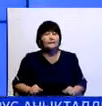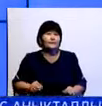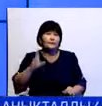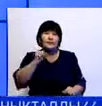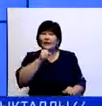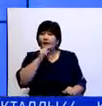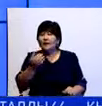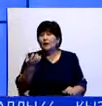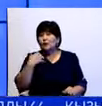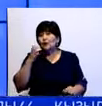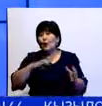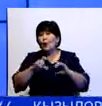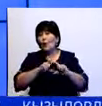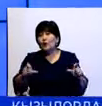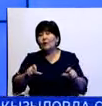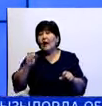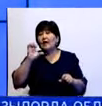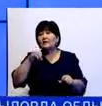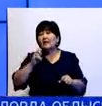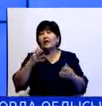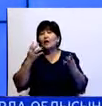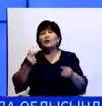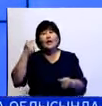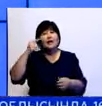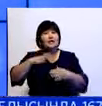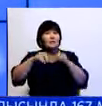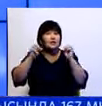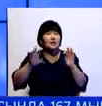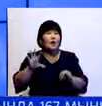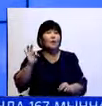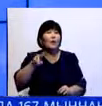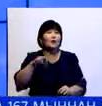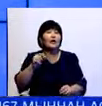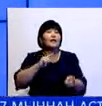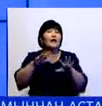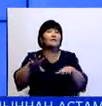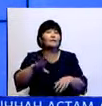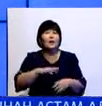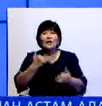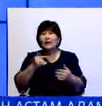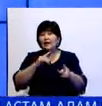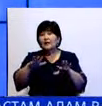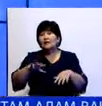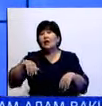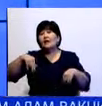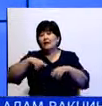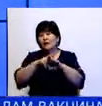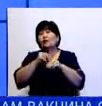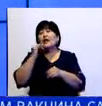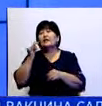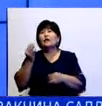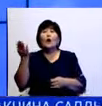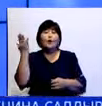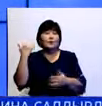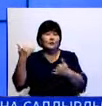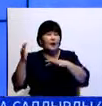Қорқыт атындағы Қызылорда университетінде Астана күніне орай ғылыми тәжірибелік онлайн конференция өтті. Тағылымды жиында ел орданың тарихы